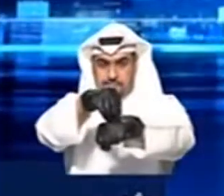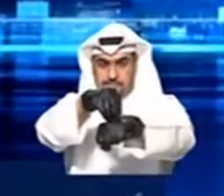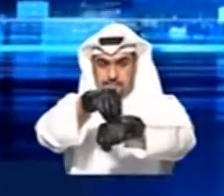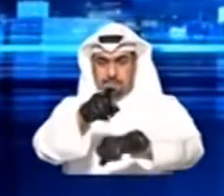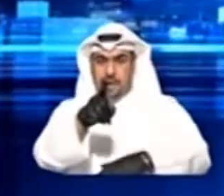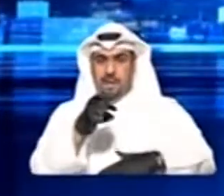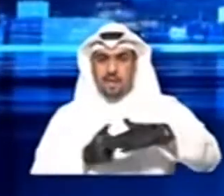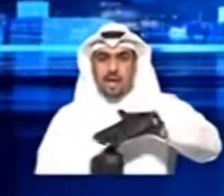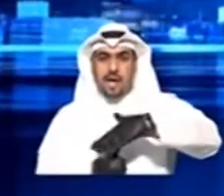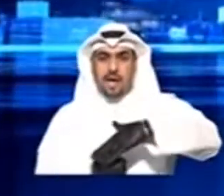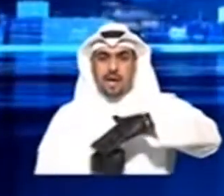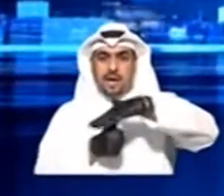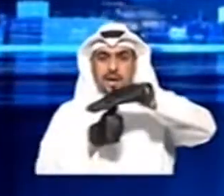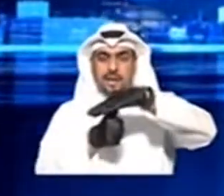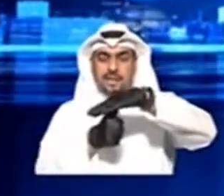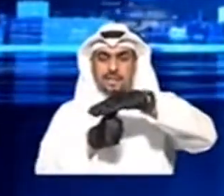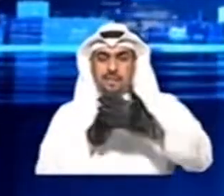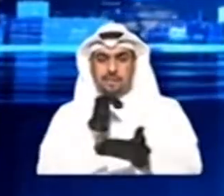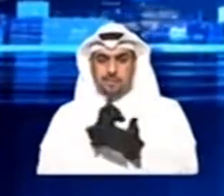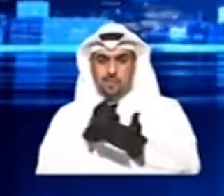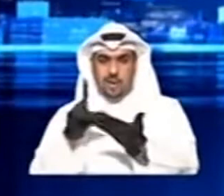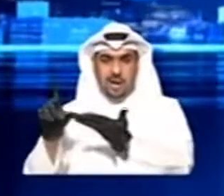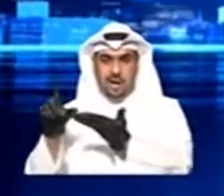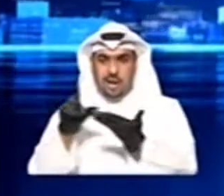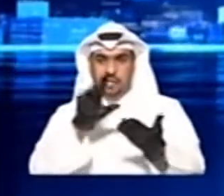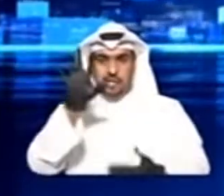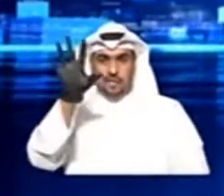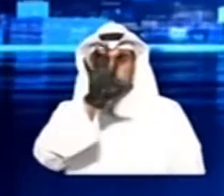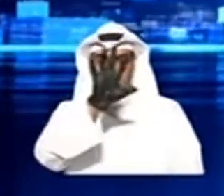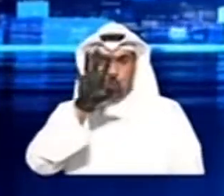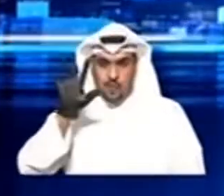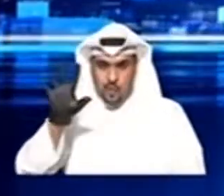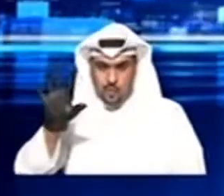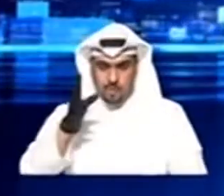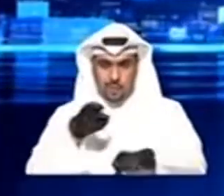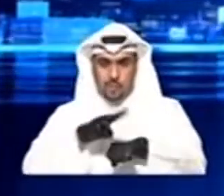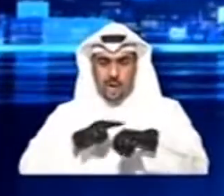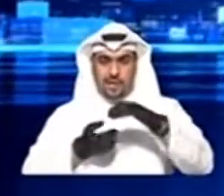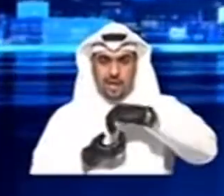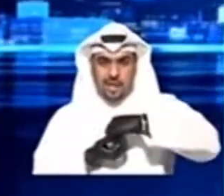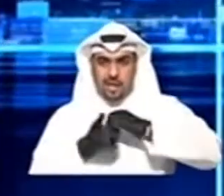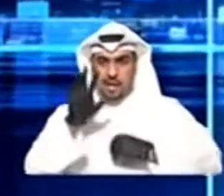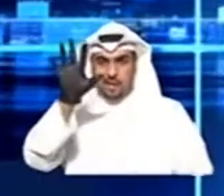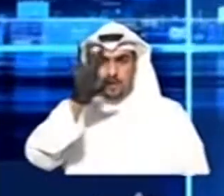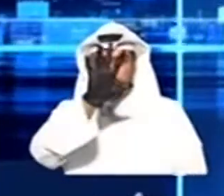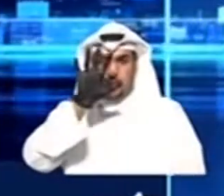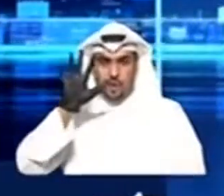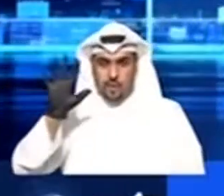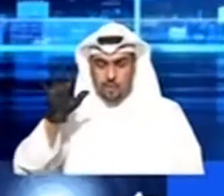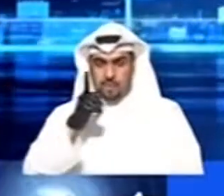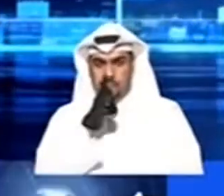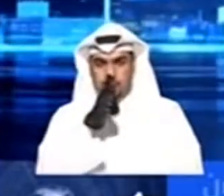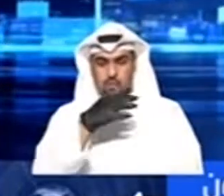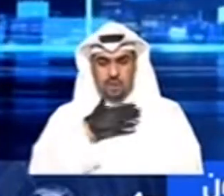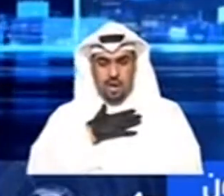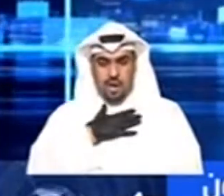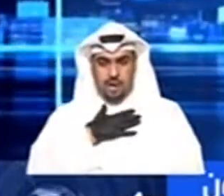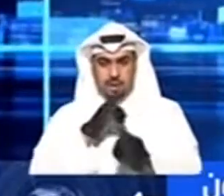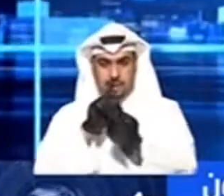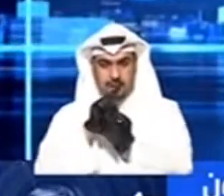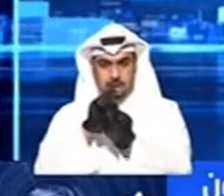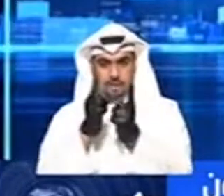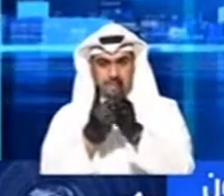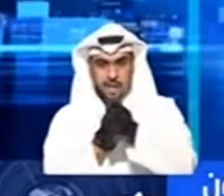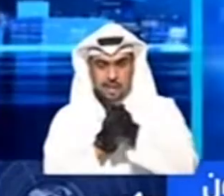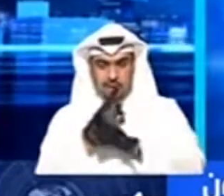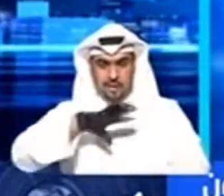لاين رئيسة المفوضية الأوروبية والمشاركين: إنه لشرف عظيم تمثيل حضرة صاحب السمو أمير البلاد الشيخ